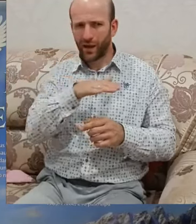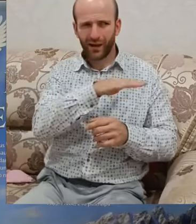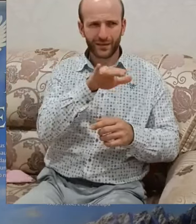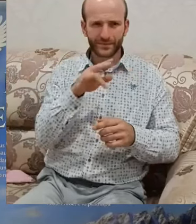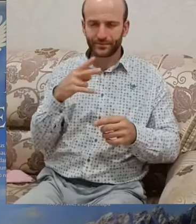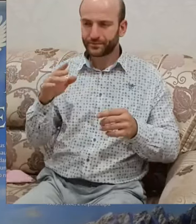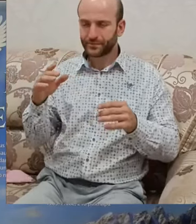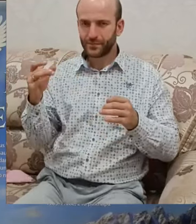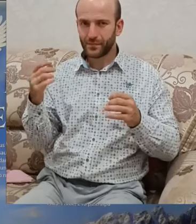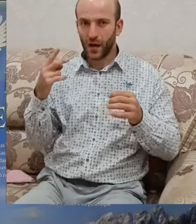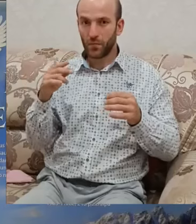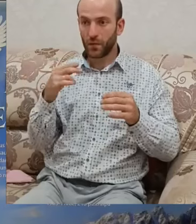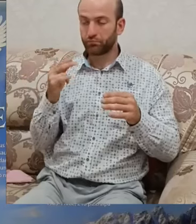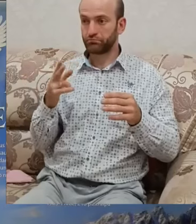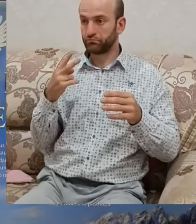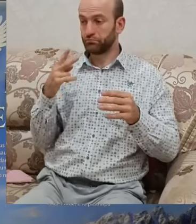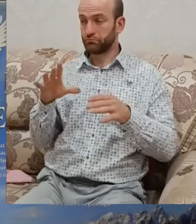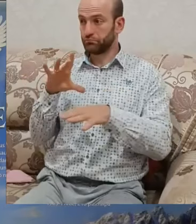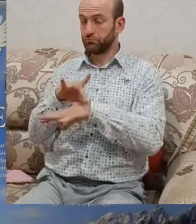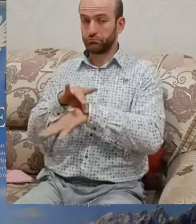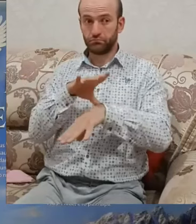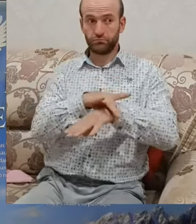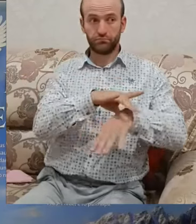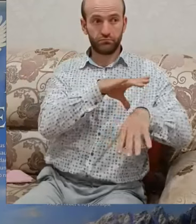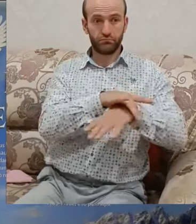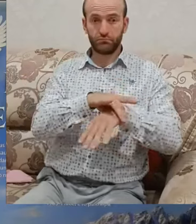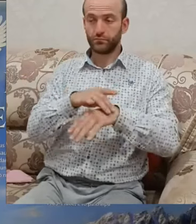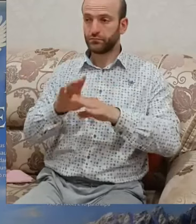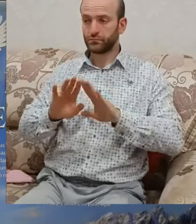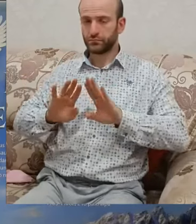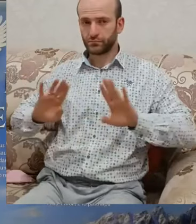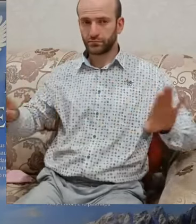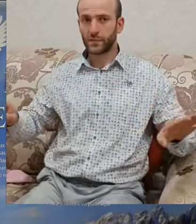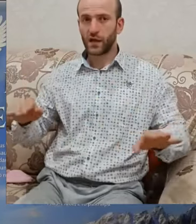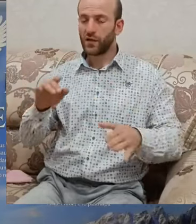Bet tai, ką pasakė žinia. Но то, что сказала послание.